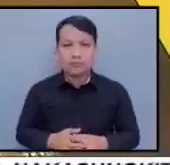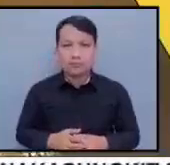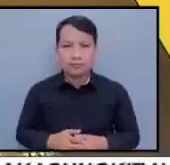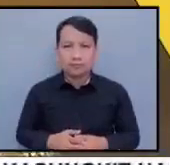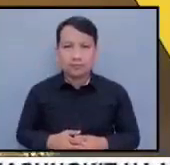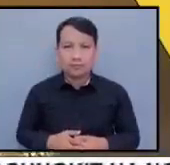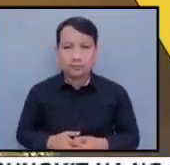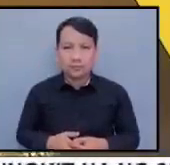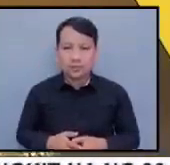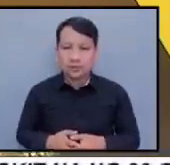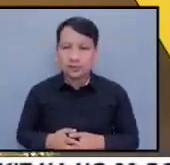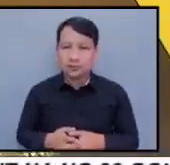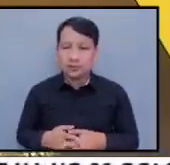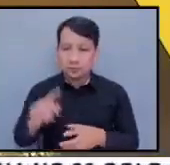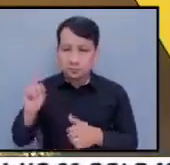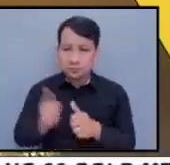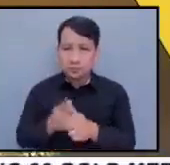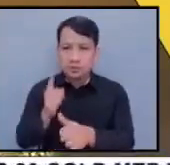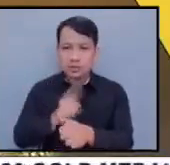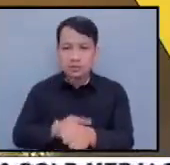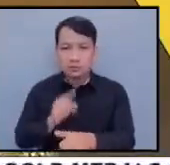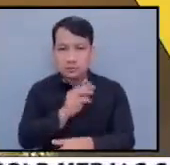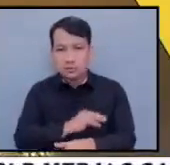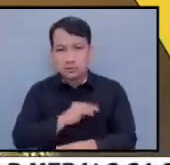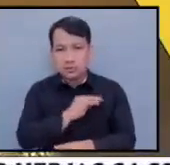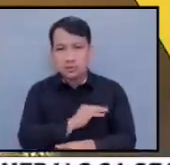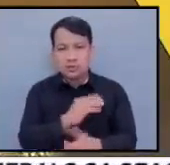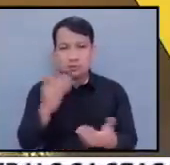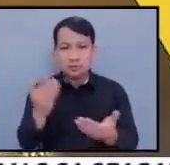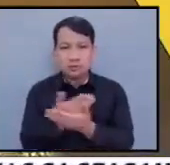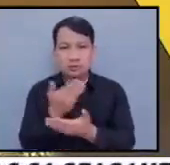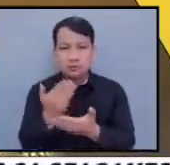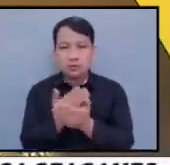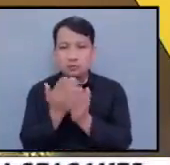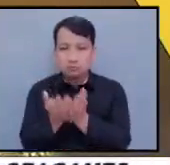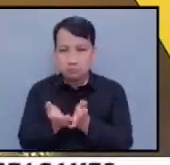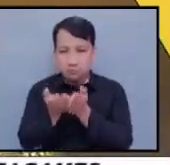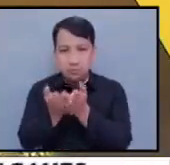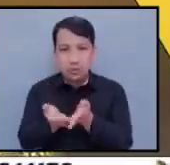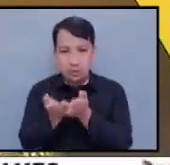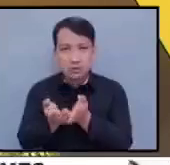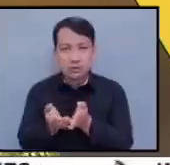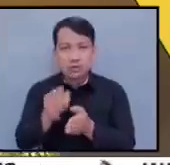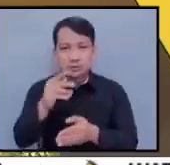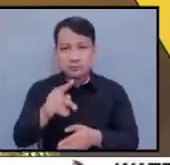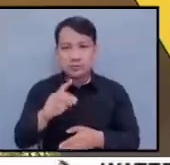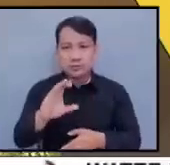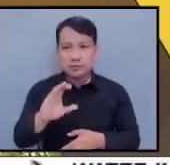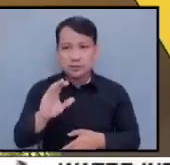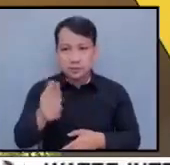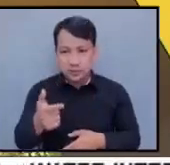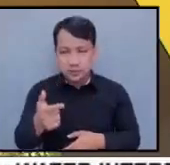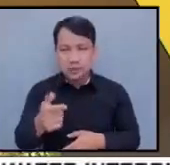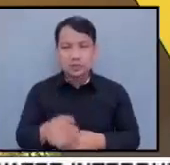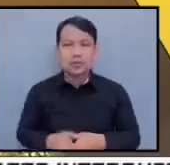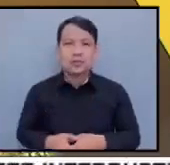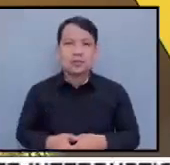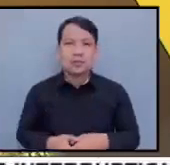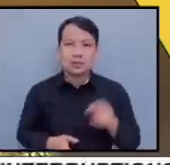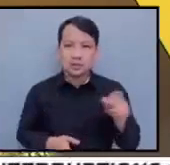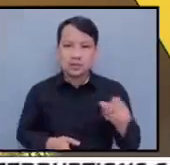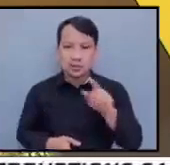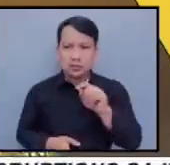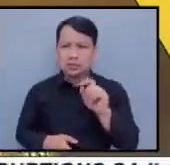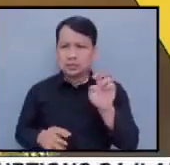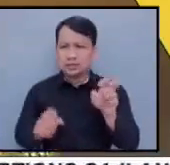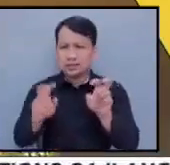Sasabak na sa unang misyon ang bagong barko ng Philippine Coast Guard na BRP Teresa Magbanua. Kasali ito sa apat